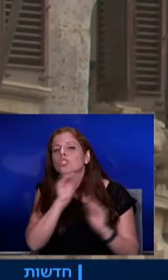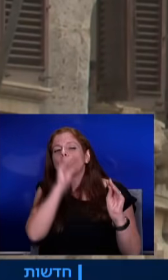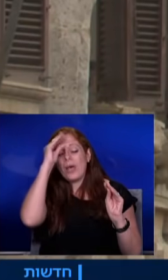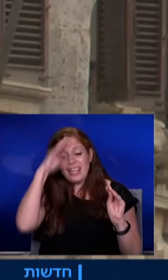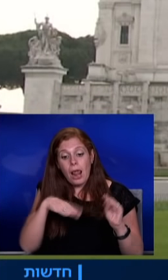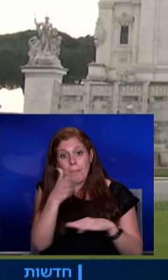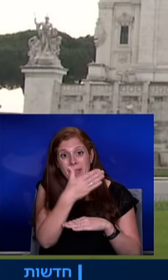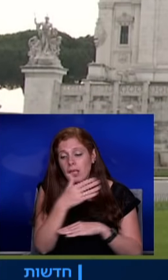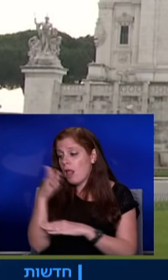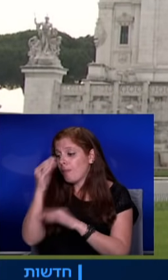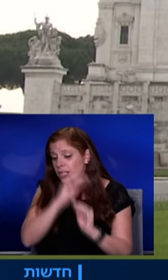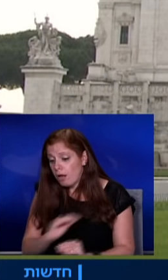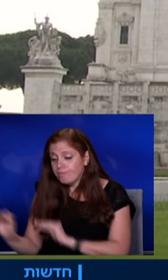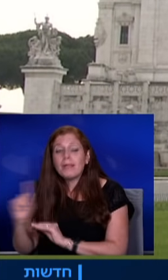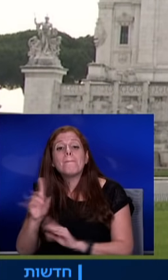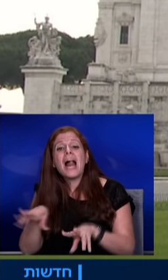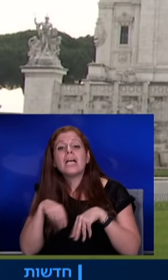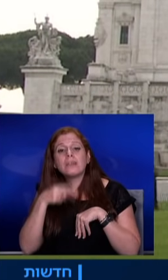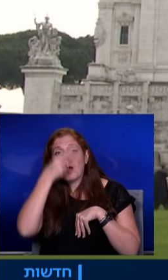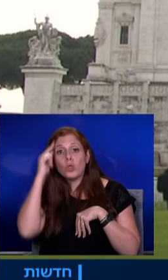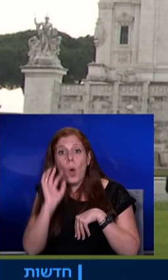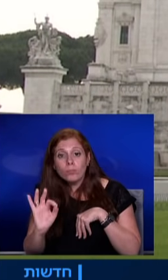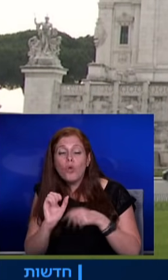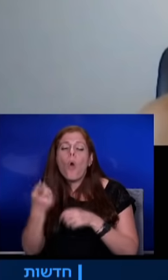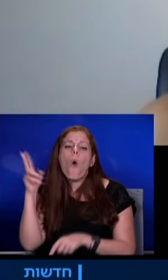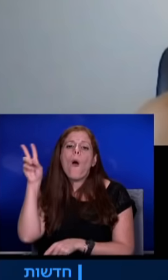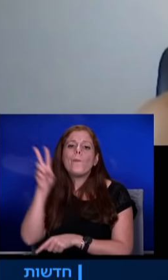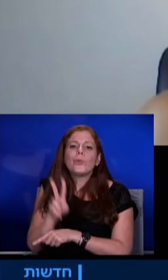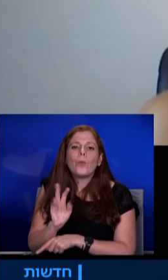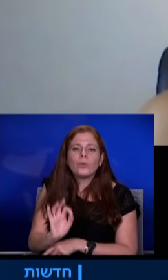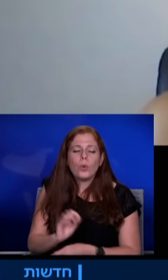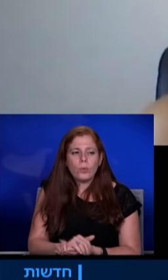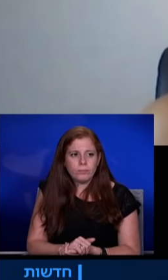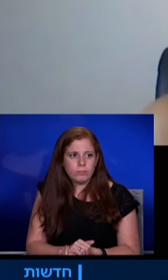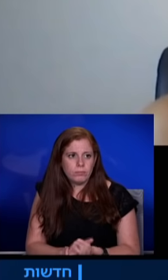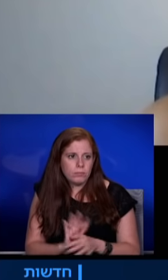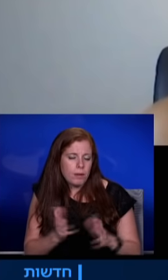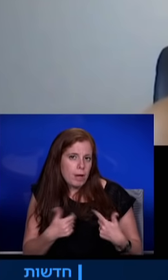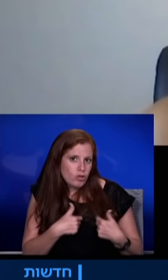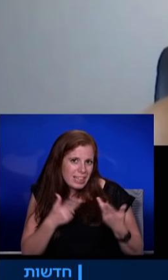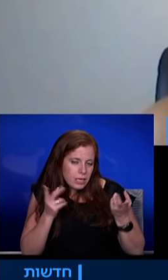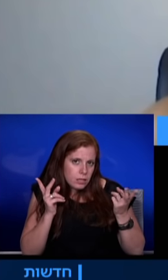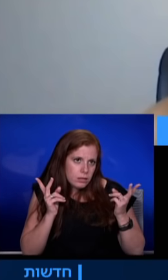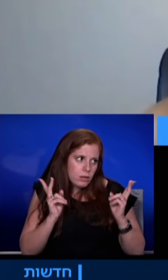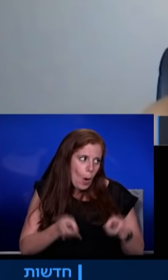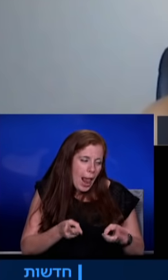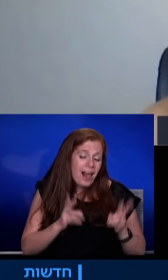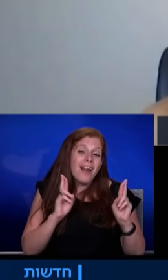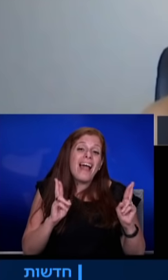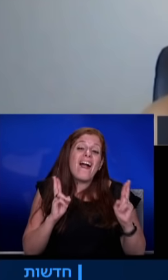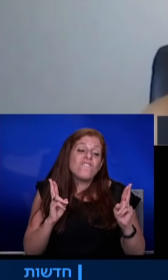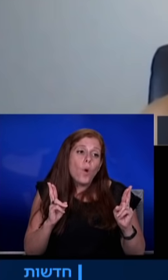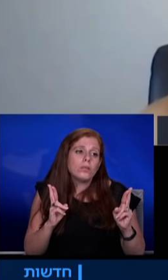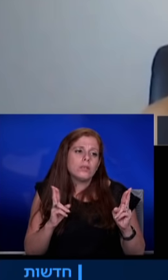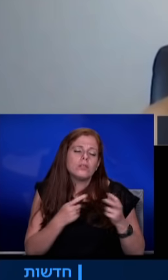ממדינה למדינה ללא הסכמת הוריו או האפוטרופוס שלו. ומה שאני יכולה רק לקוות, זה